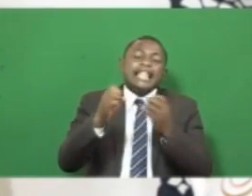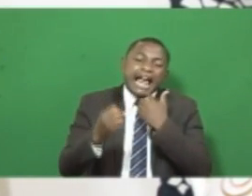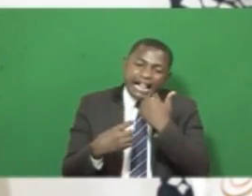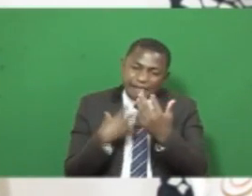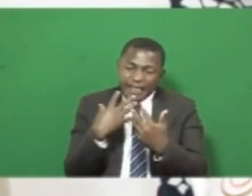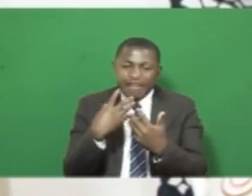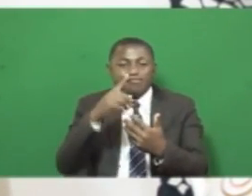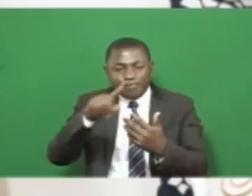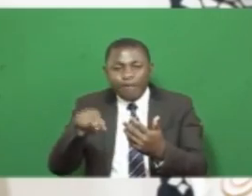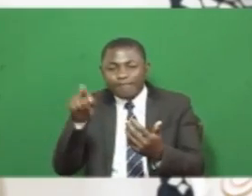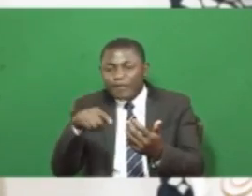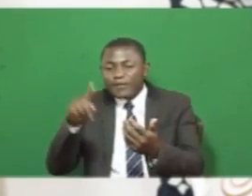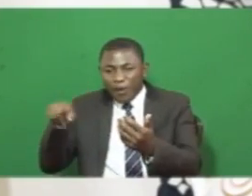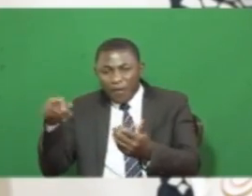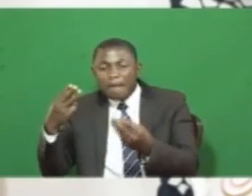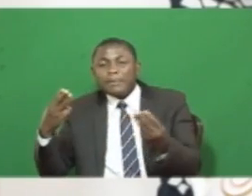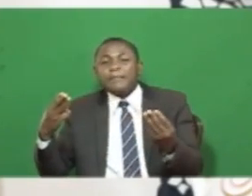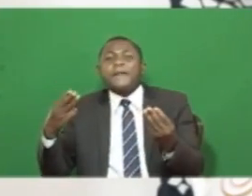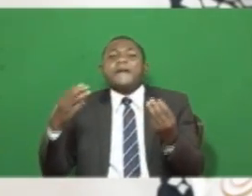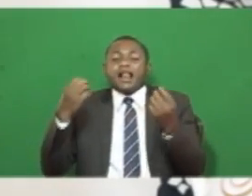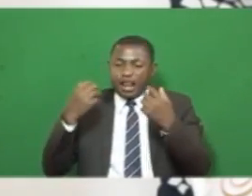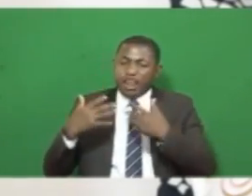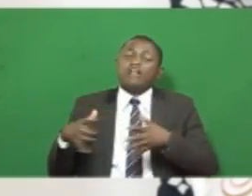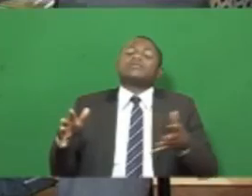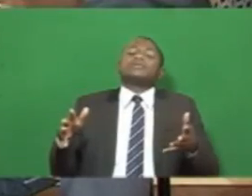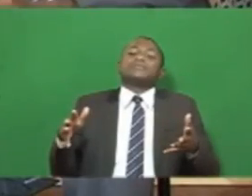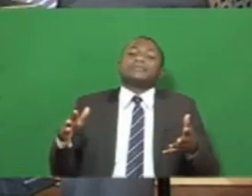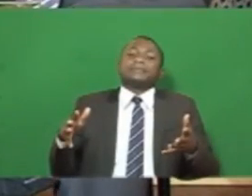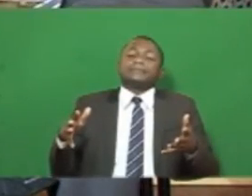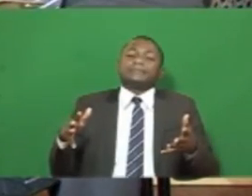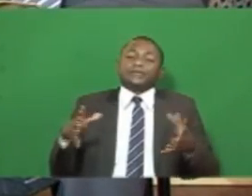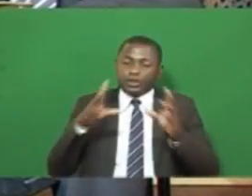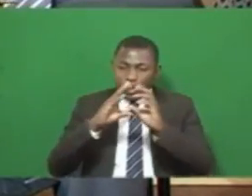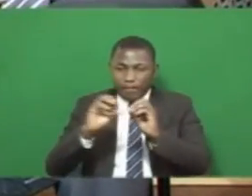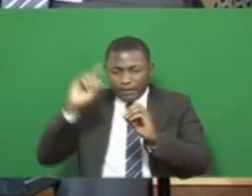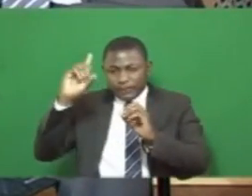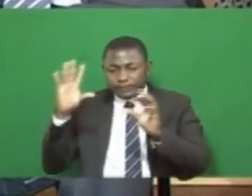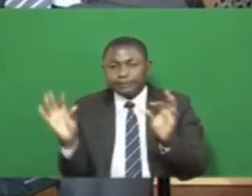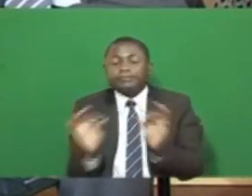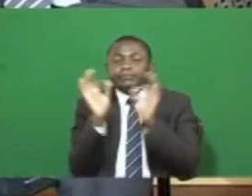Kushandisa kuti vanhu vatsauswe kubva pana Mwari. Alright. Mhm.